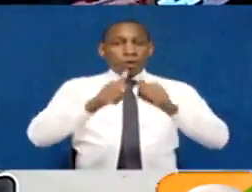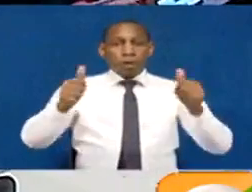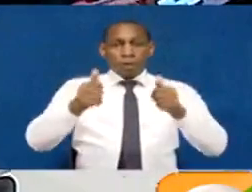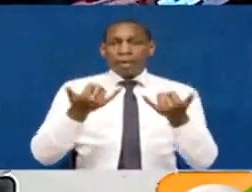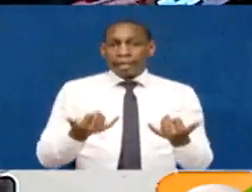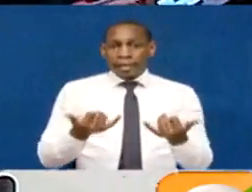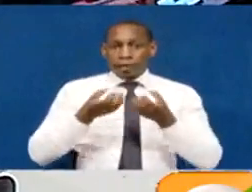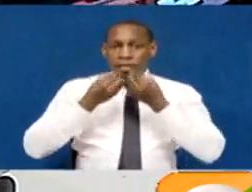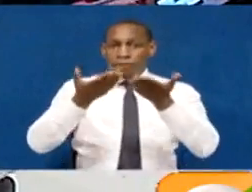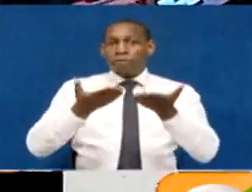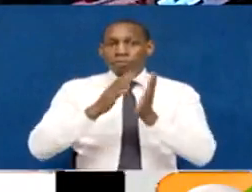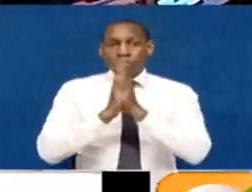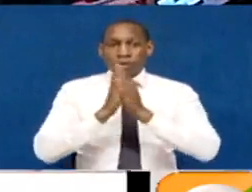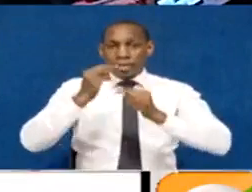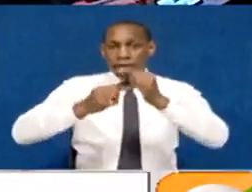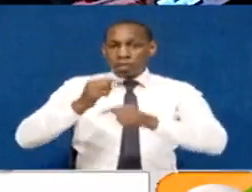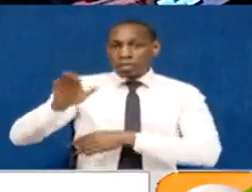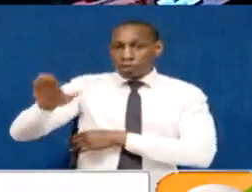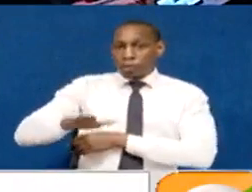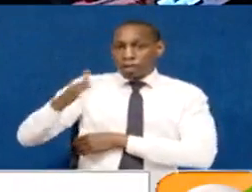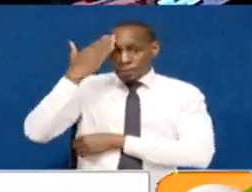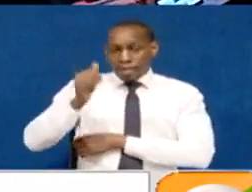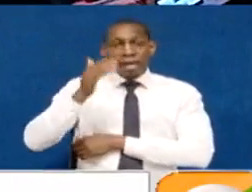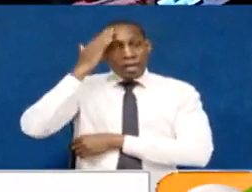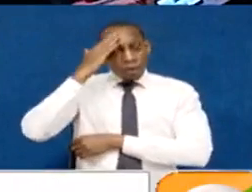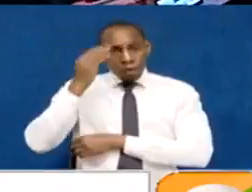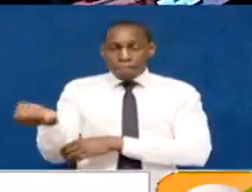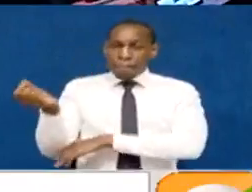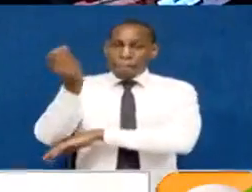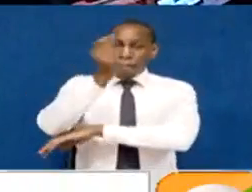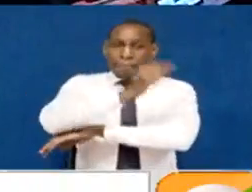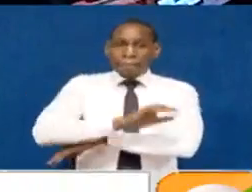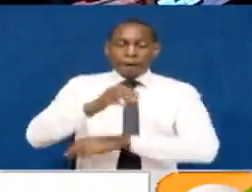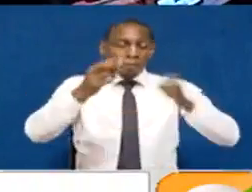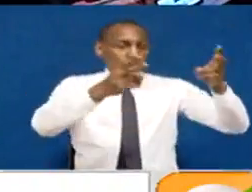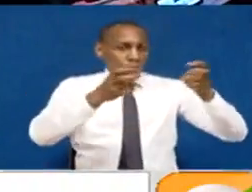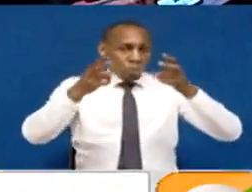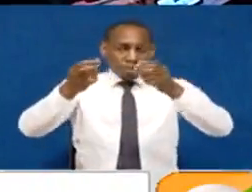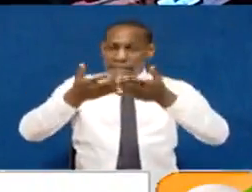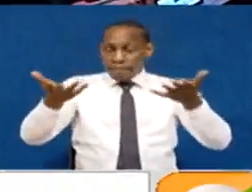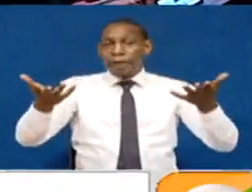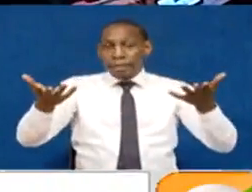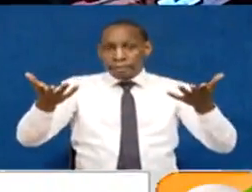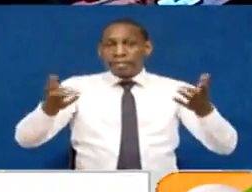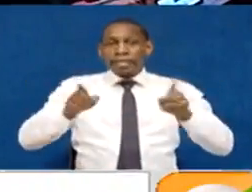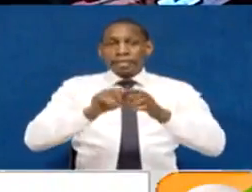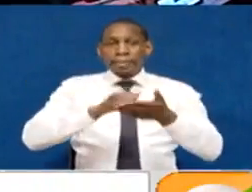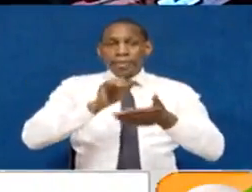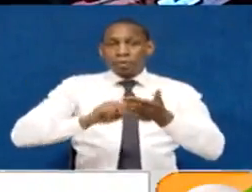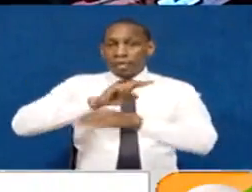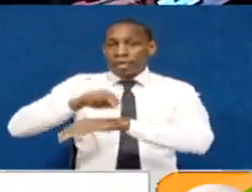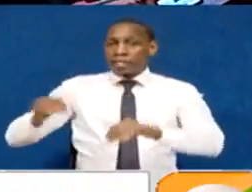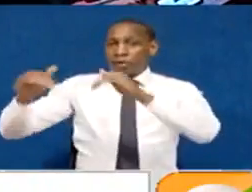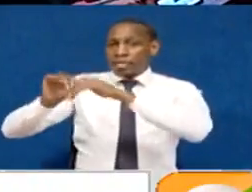Mtazamaji, na sasa tukufahamisha yanayoendelea bungeni, manake najua kwa mchana kuto umekuwa ukifuatilia popote pale ulipo, na ni kwamba bunge